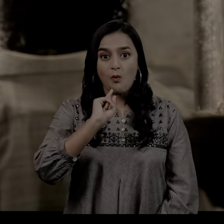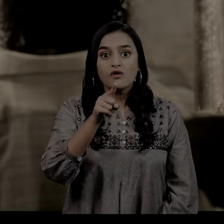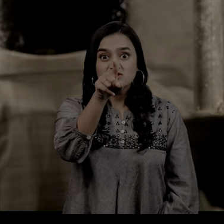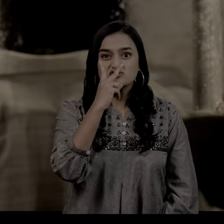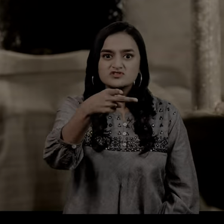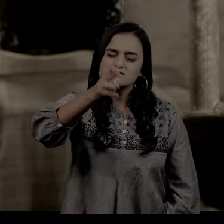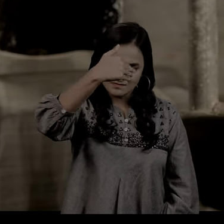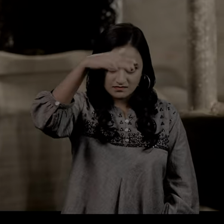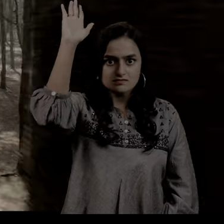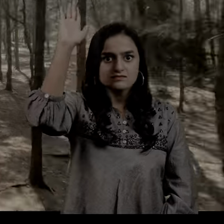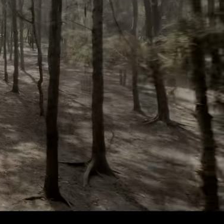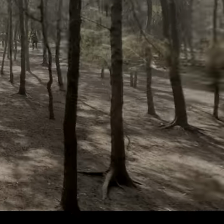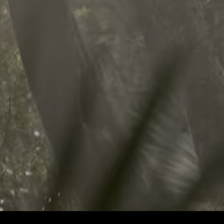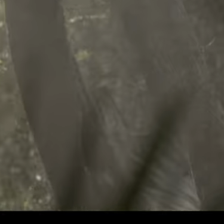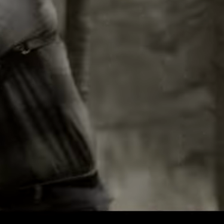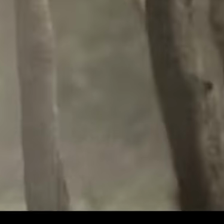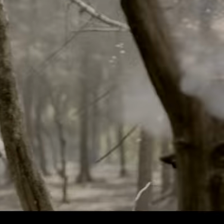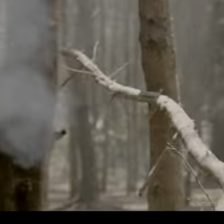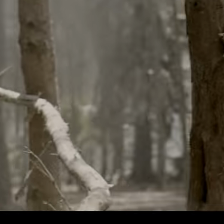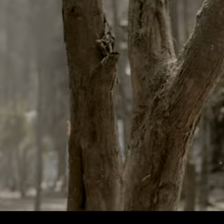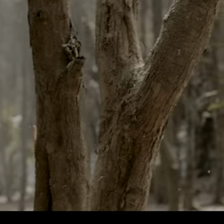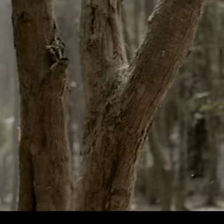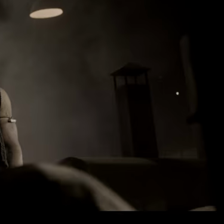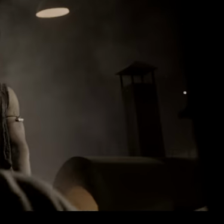షూట్ అట్ సైట్ ఆర్డర్స్ రెడీ చేయండి.